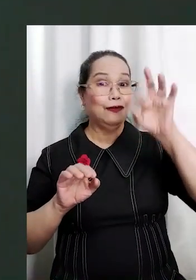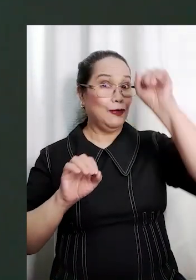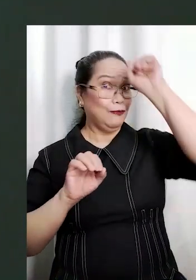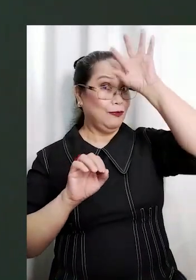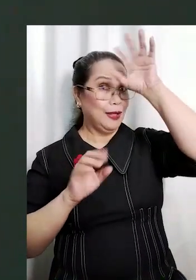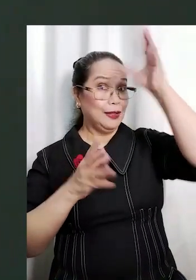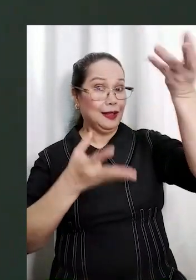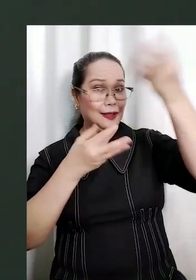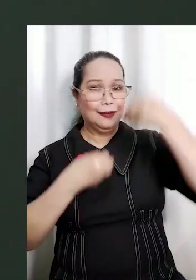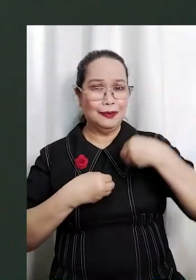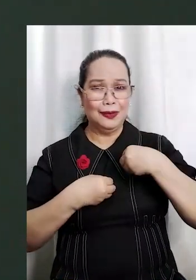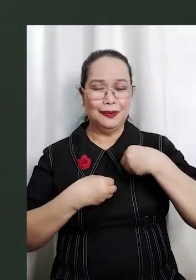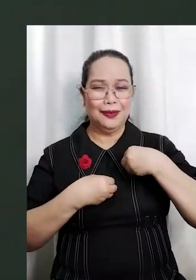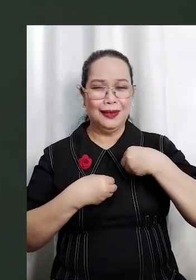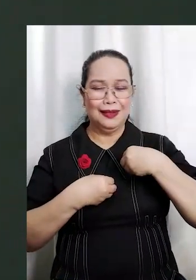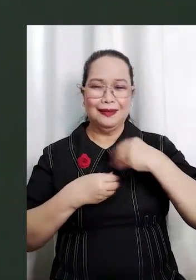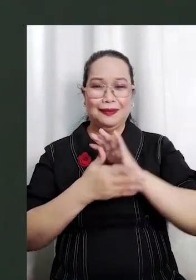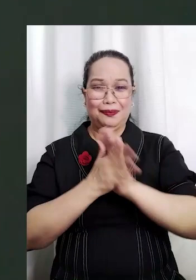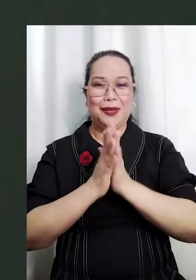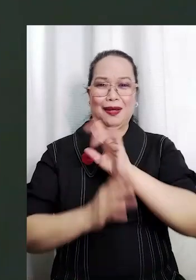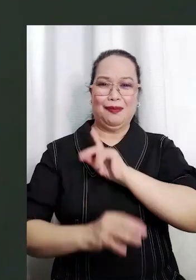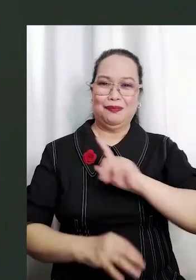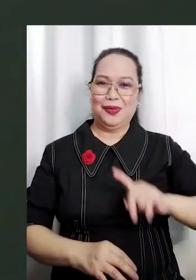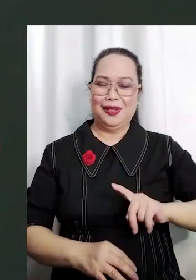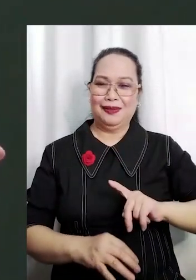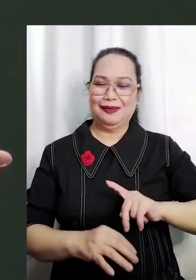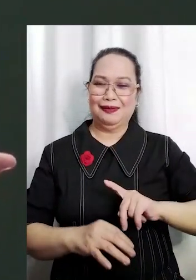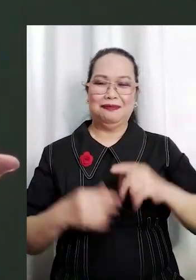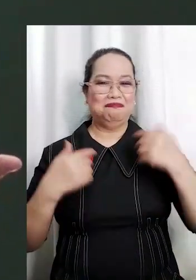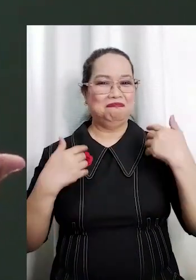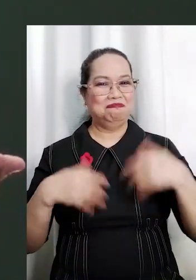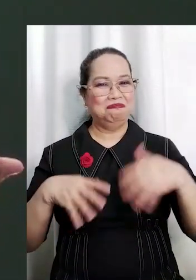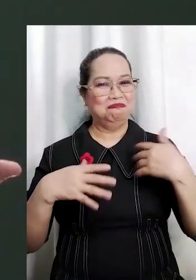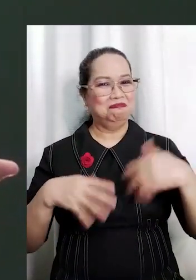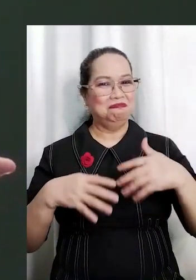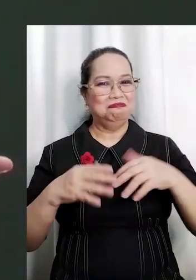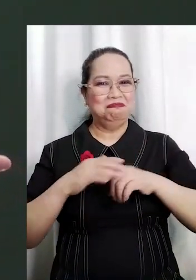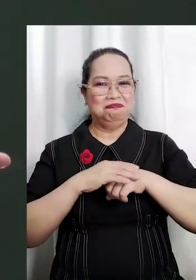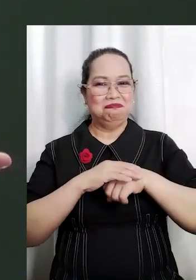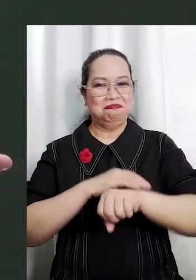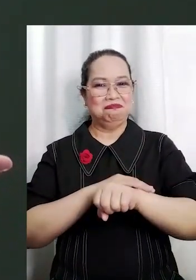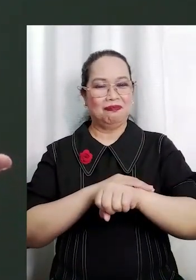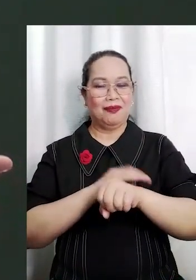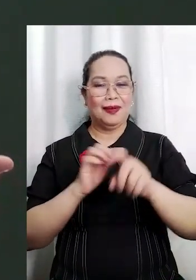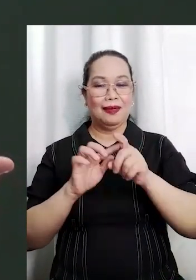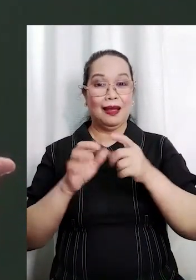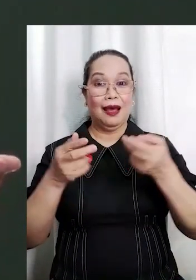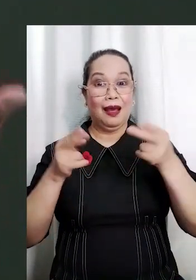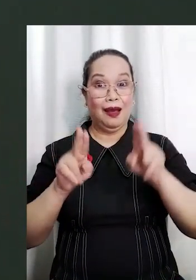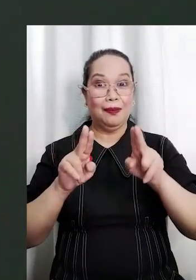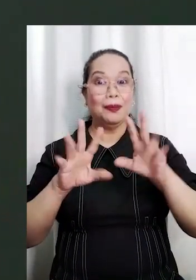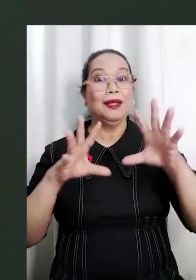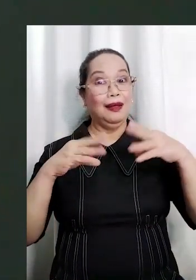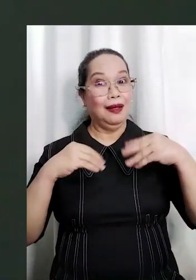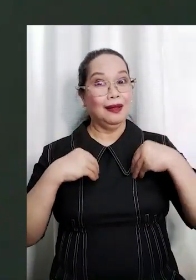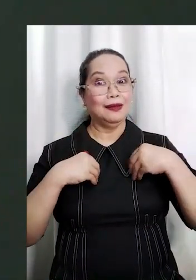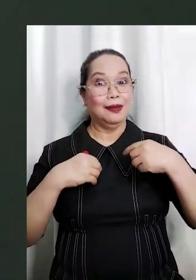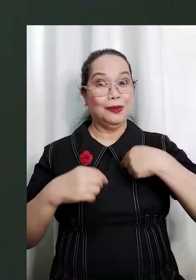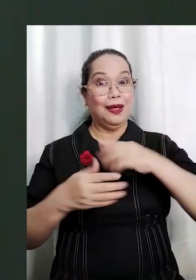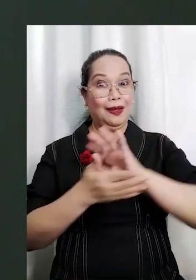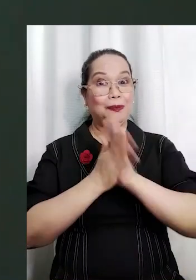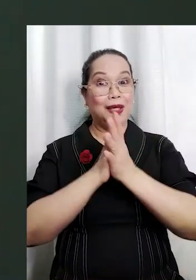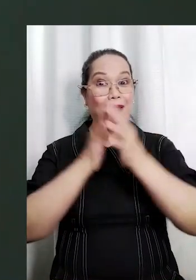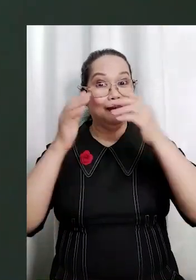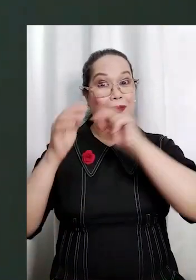ama, na pinanganak siya sa isang privileged position At pagdating ng panahon, tinanggap niya